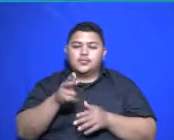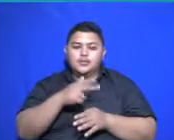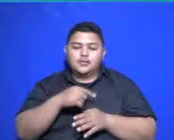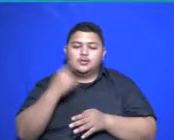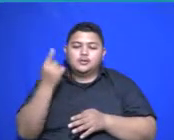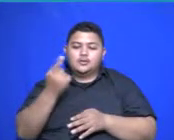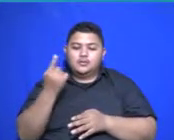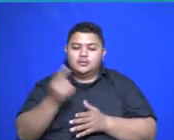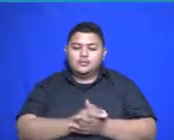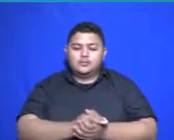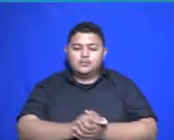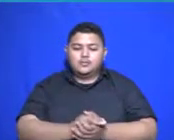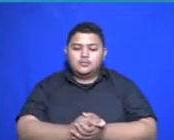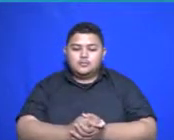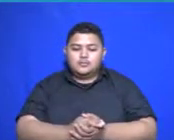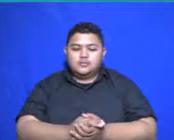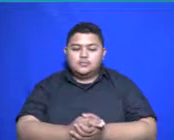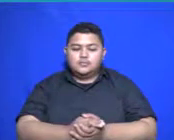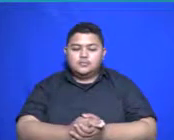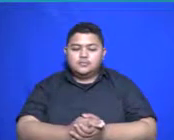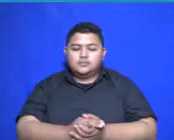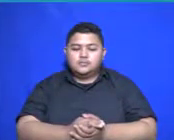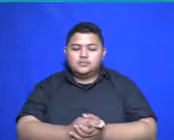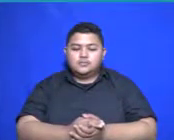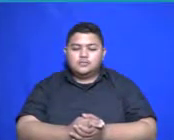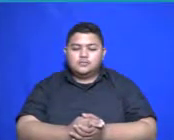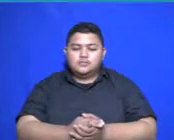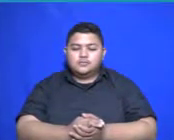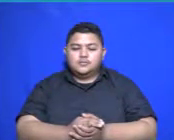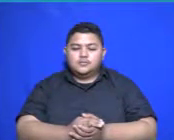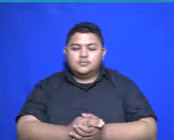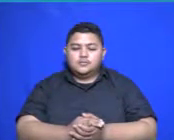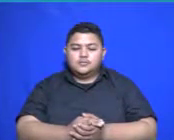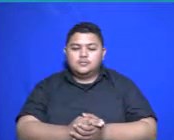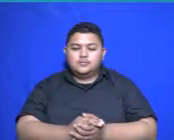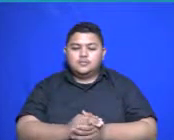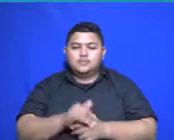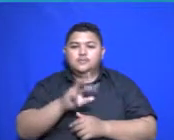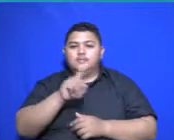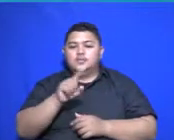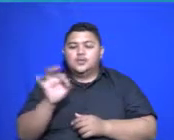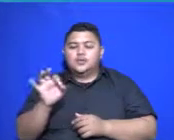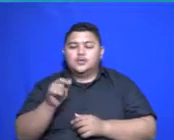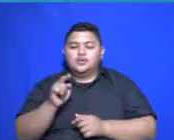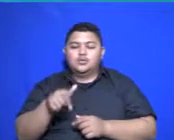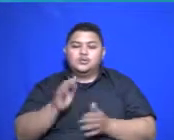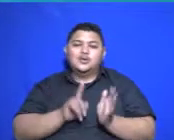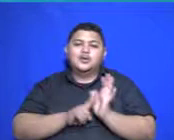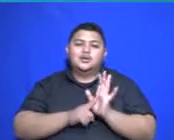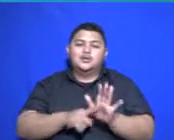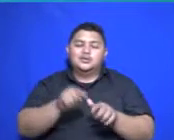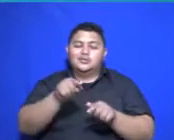tontonkan kepada pelajar, kepada masyarakat umum. Kemudian 31 dukungan perjalanan pelaku film untuk menghadiri Festival Film